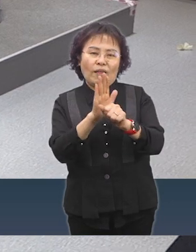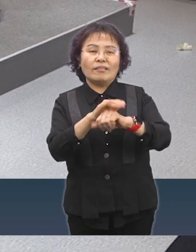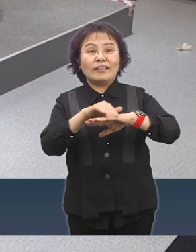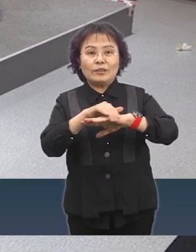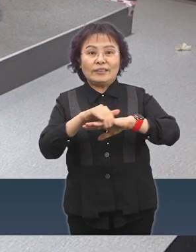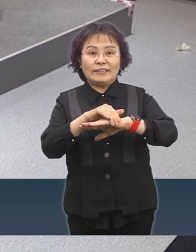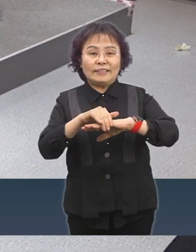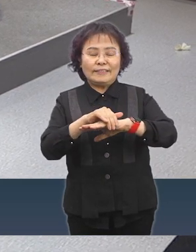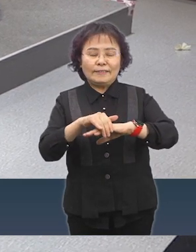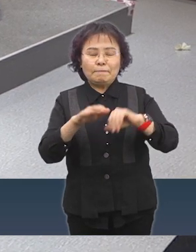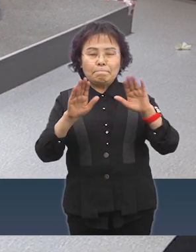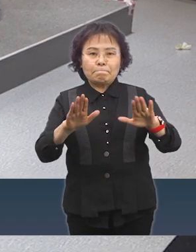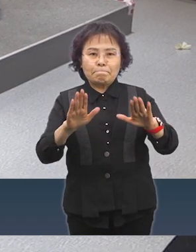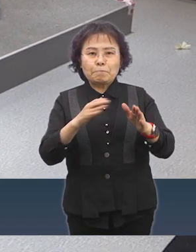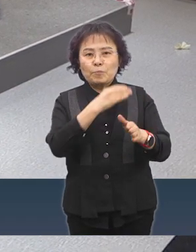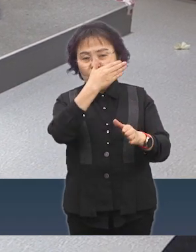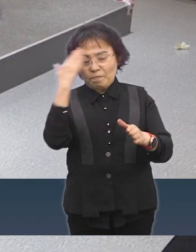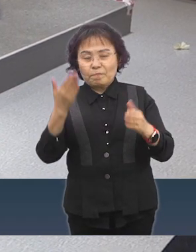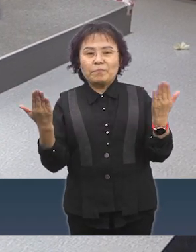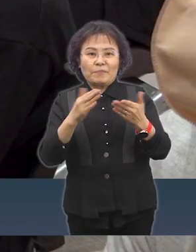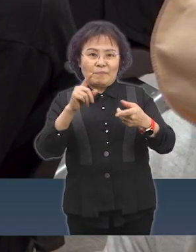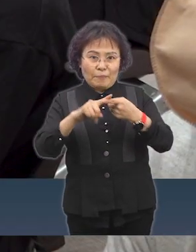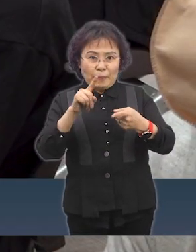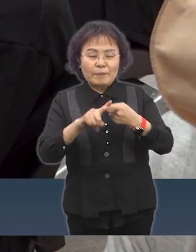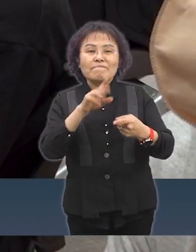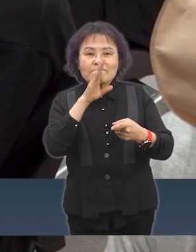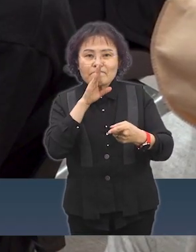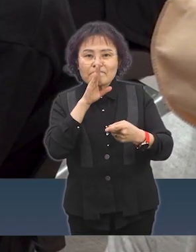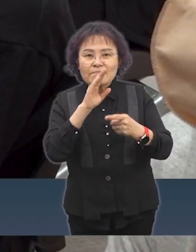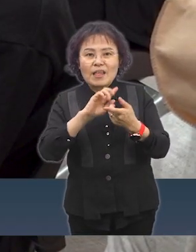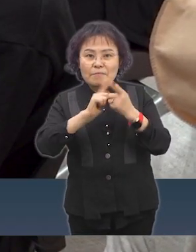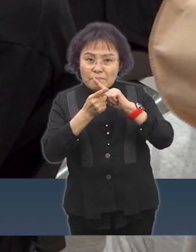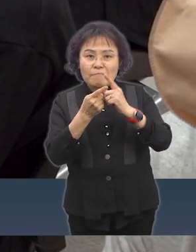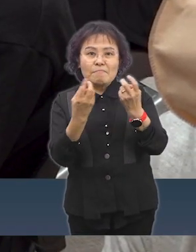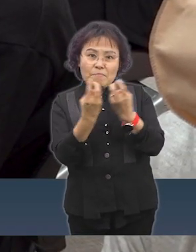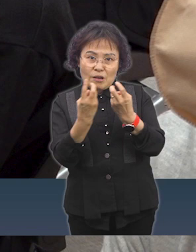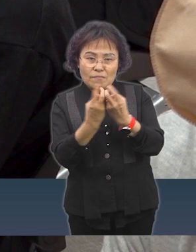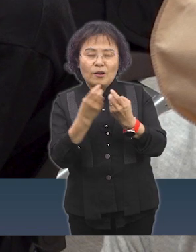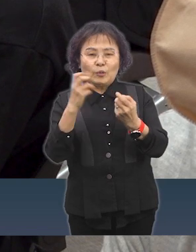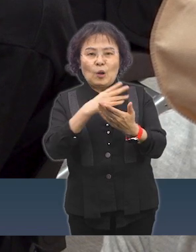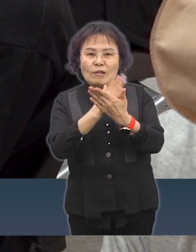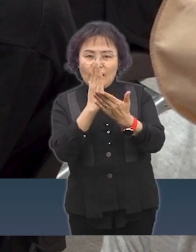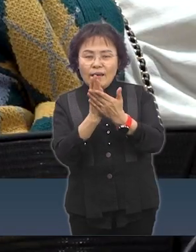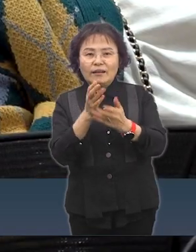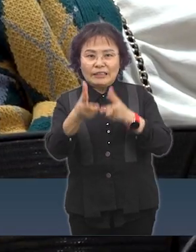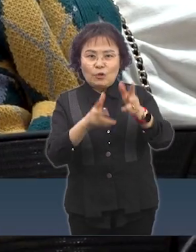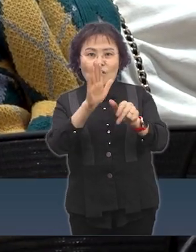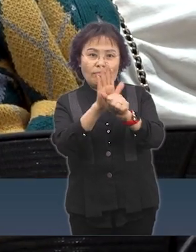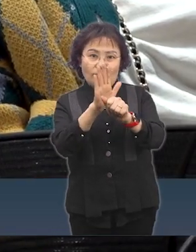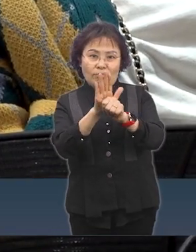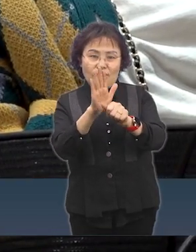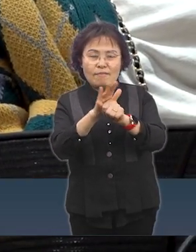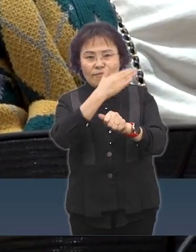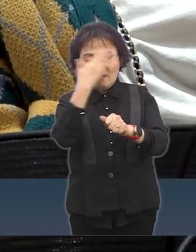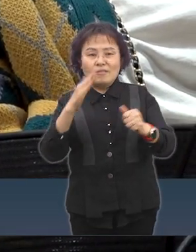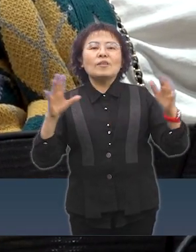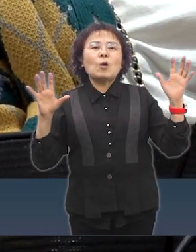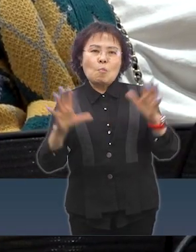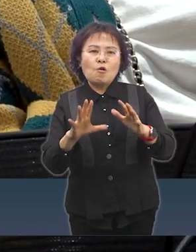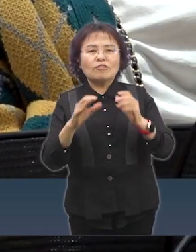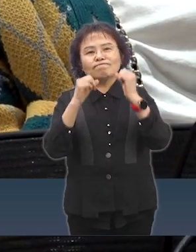지원할 예정입니다 군은 청년 일자리에 대한 실질적인 대안마련과 다양한 지원사업을 통해 청년들이